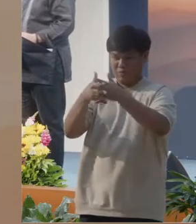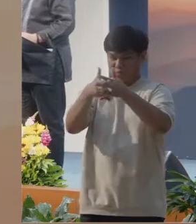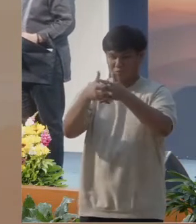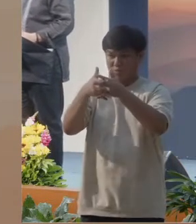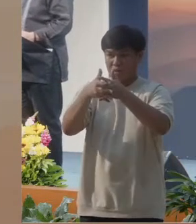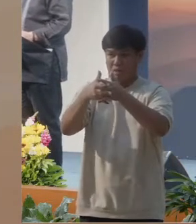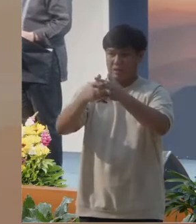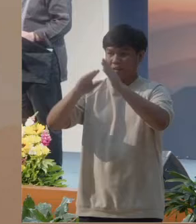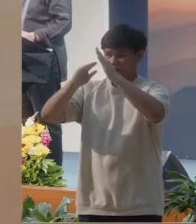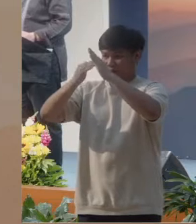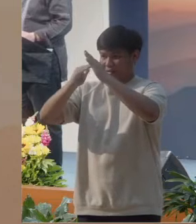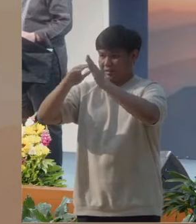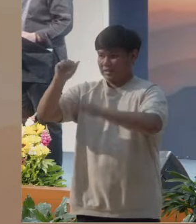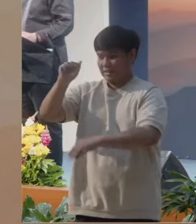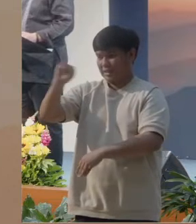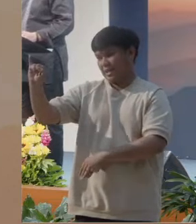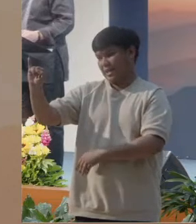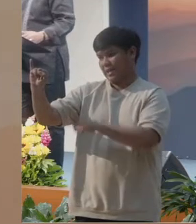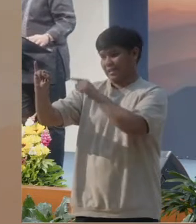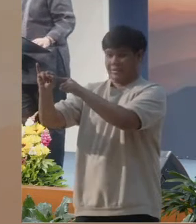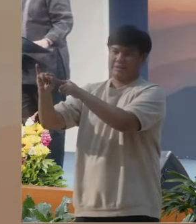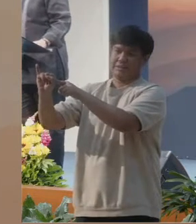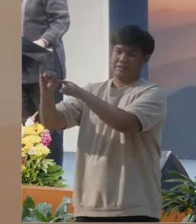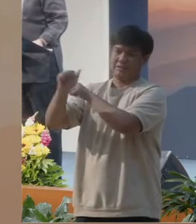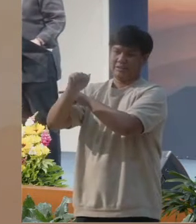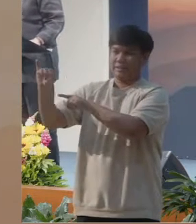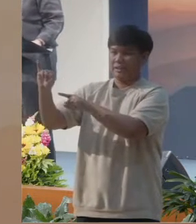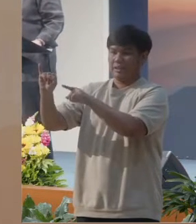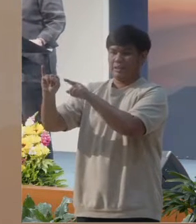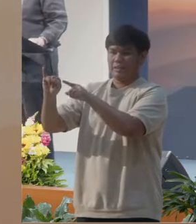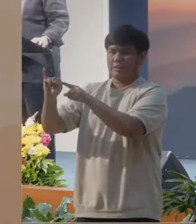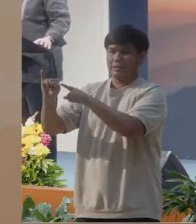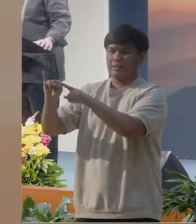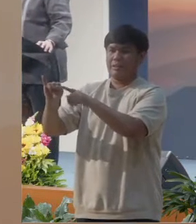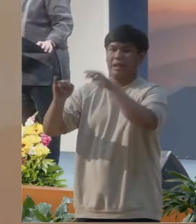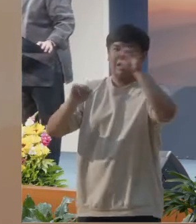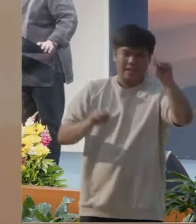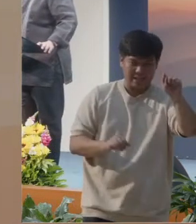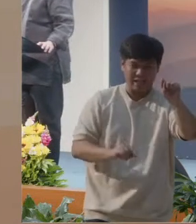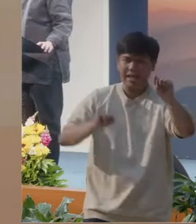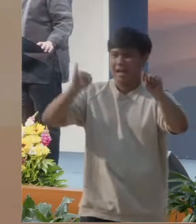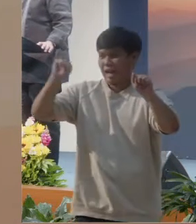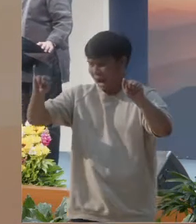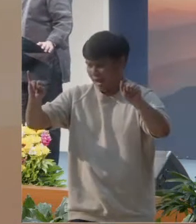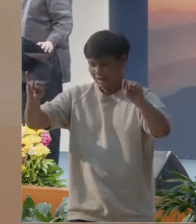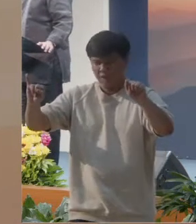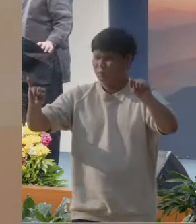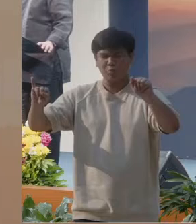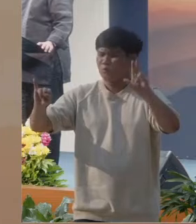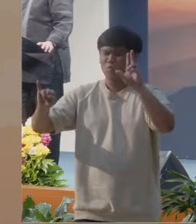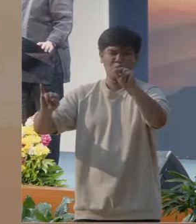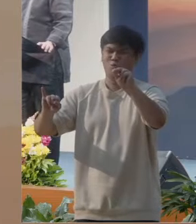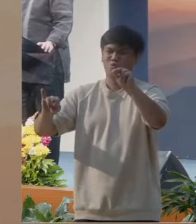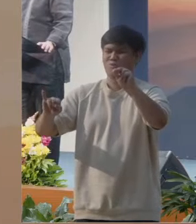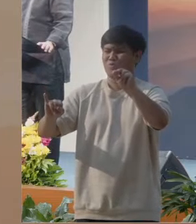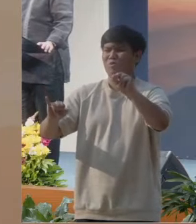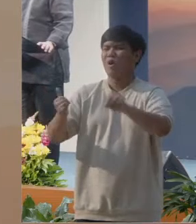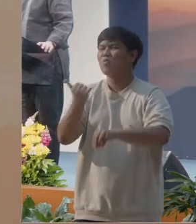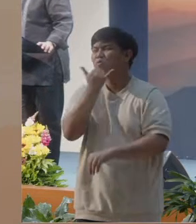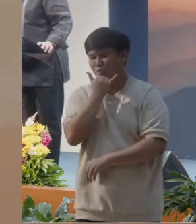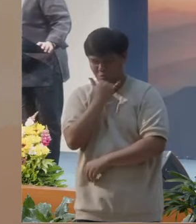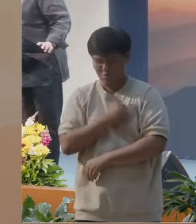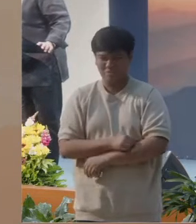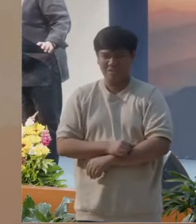syudad o lungsod ng AI. Yan, sa English, AI. Sa palagay ko po, na